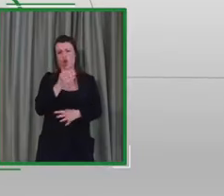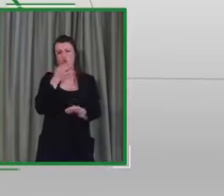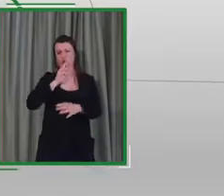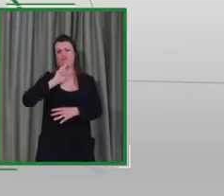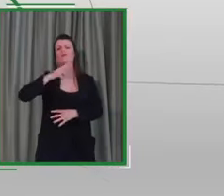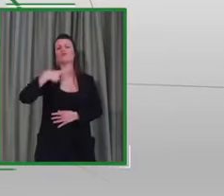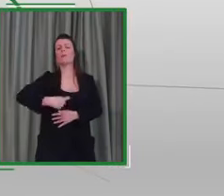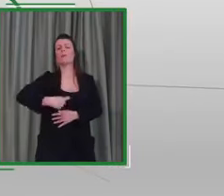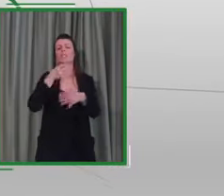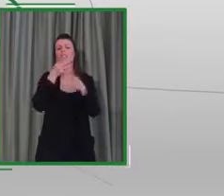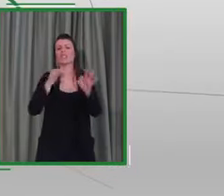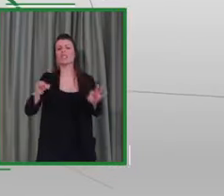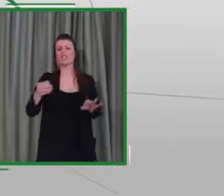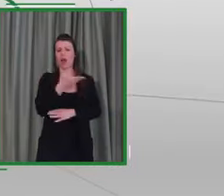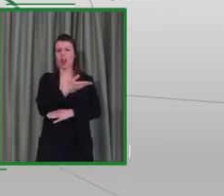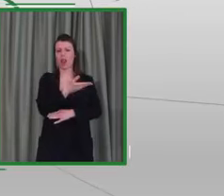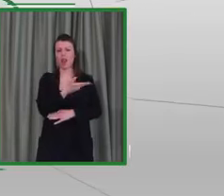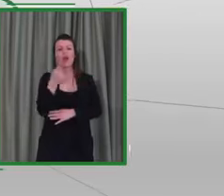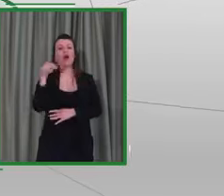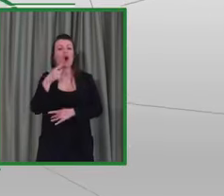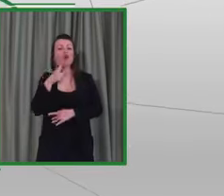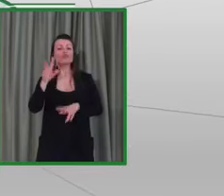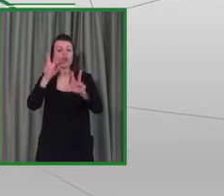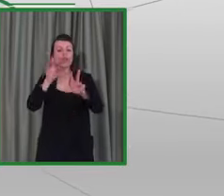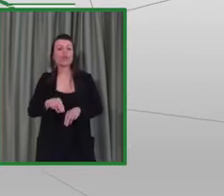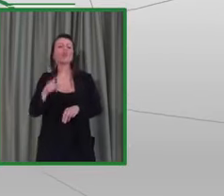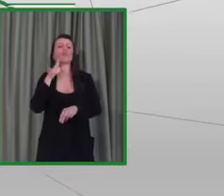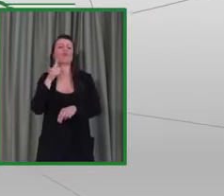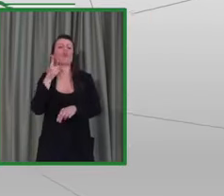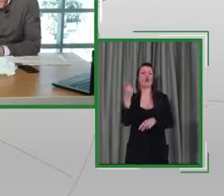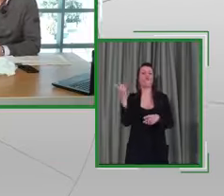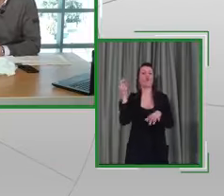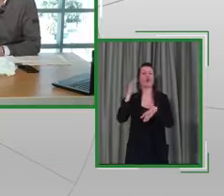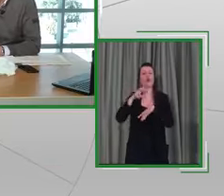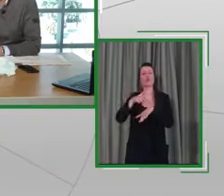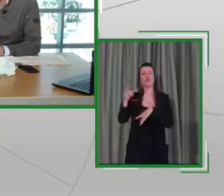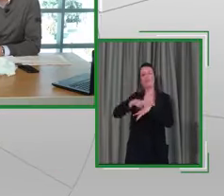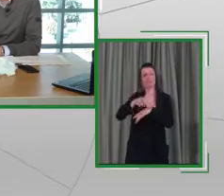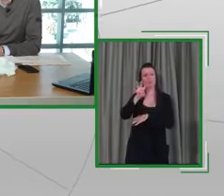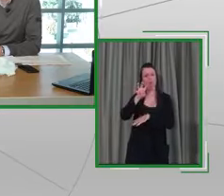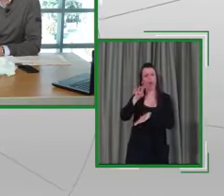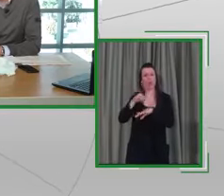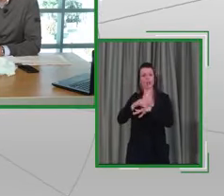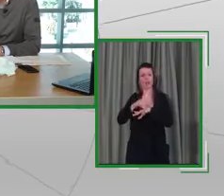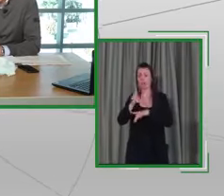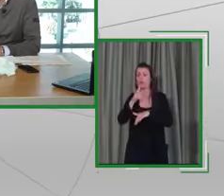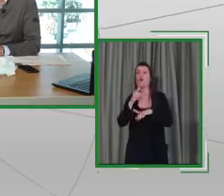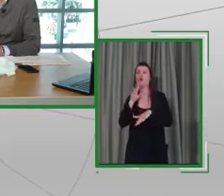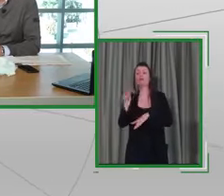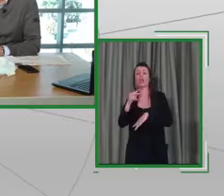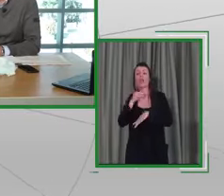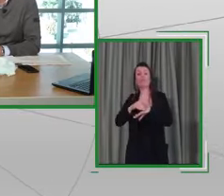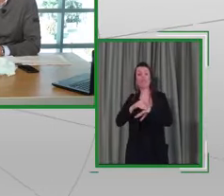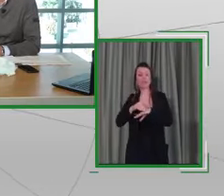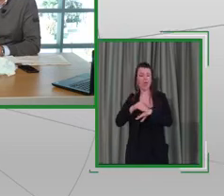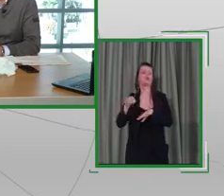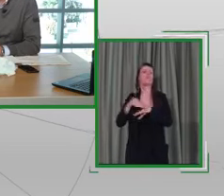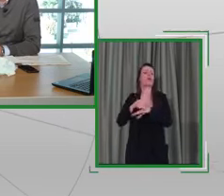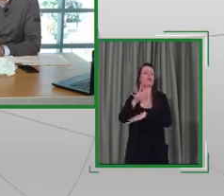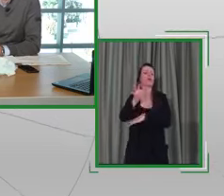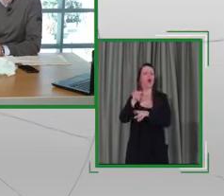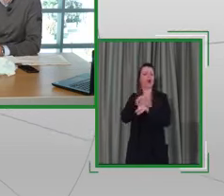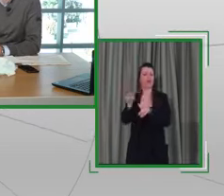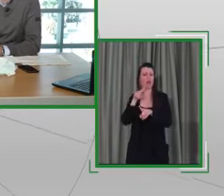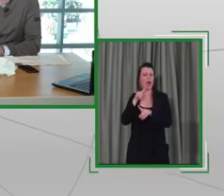un'altra delegazione di medici 40 infermieri scusate tutti peraltro molti di